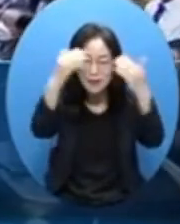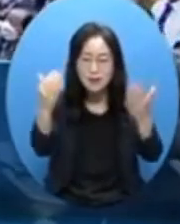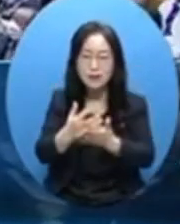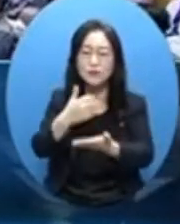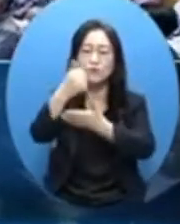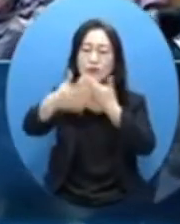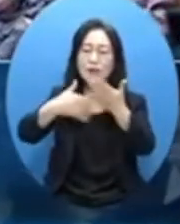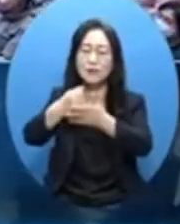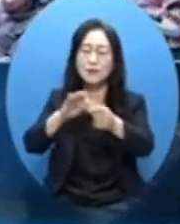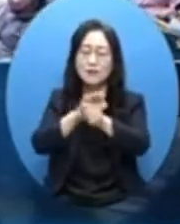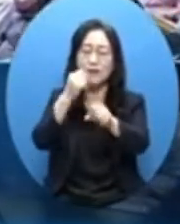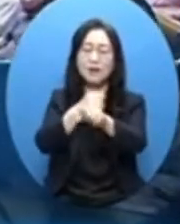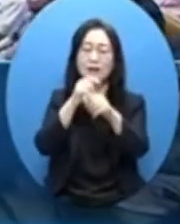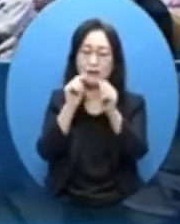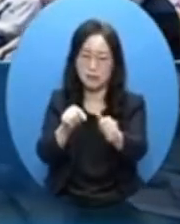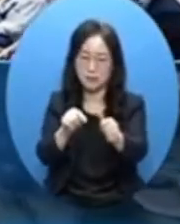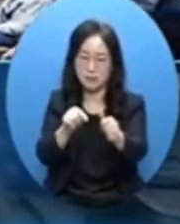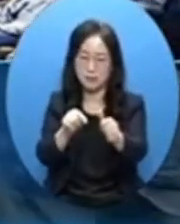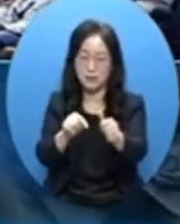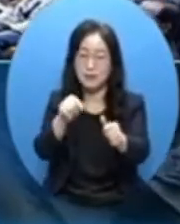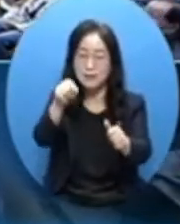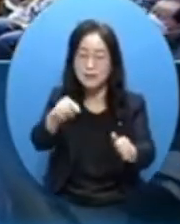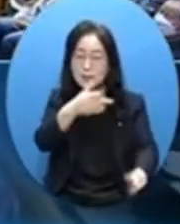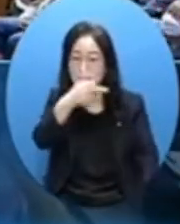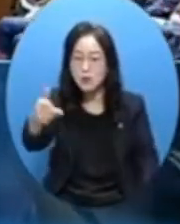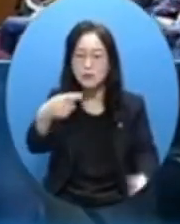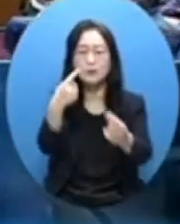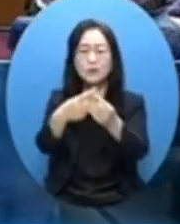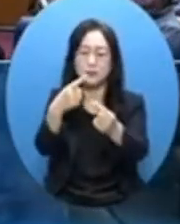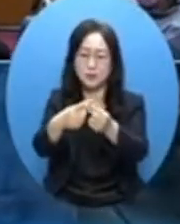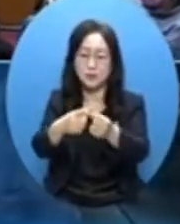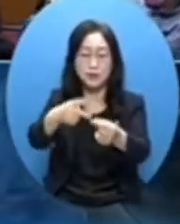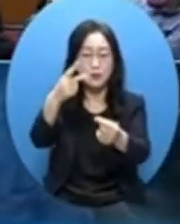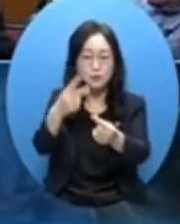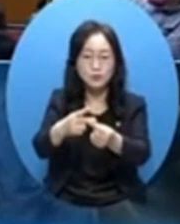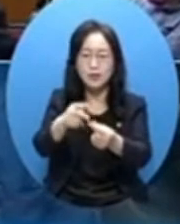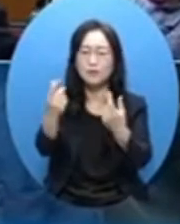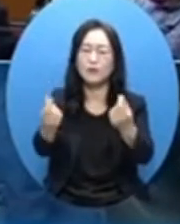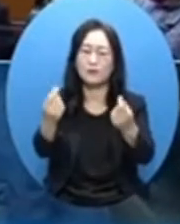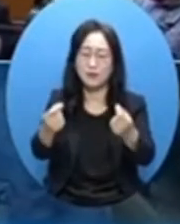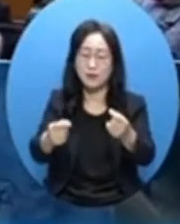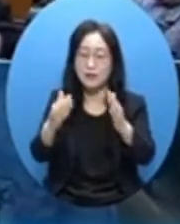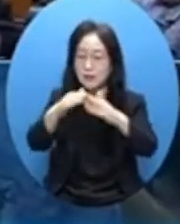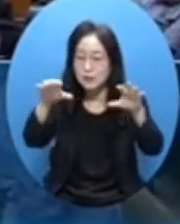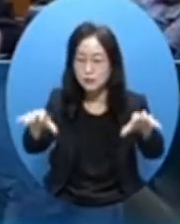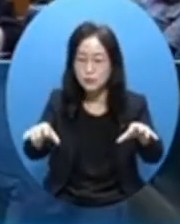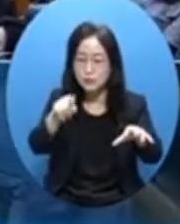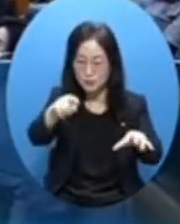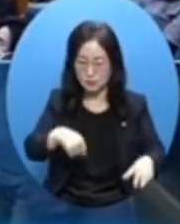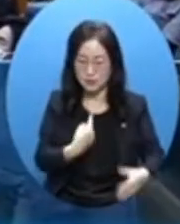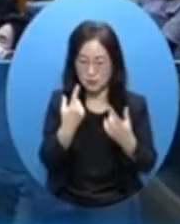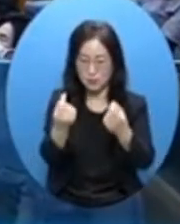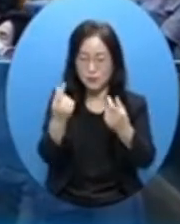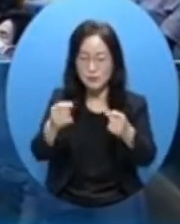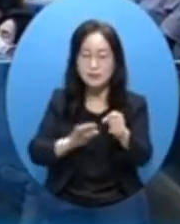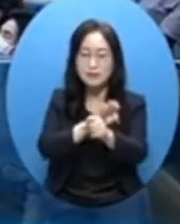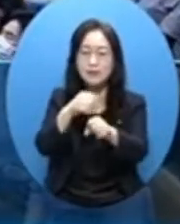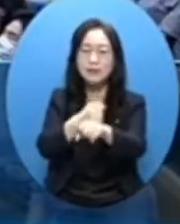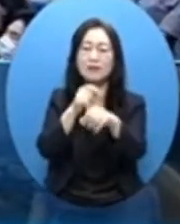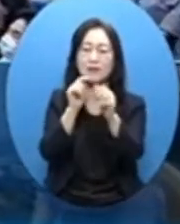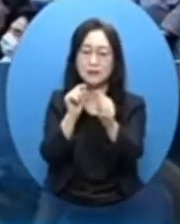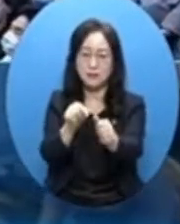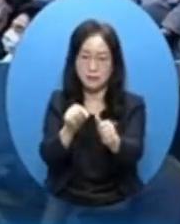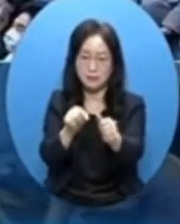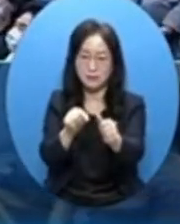하나님을 사랑하라 하셨으니 이것이 크고 첫째 되는 계명이요 둘째도 그와 같으니 내 이웃을 내 자신같이 사랑하라 하셨으니.